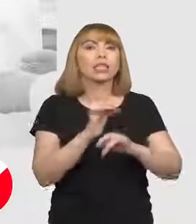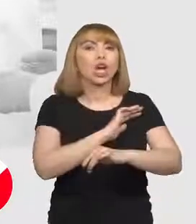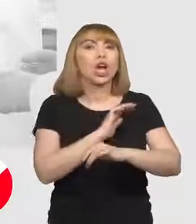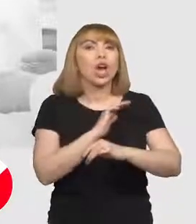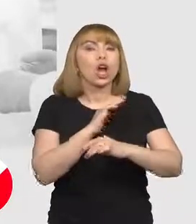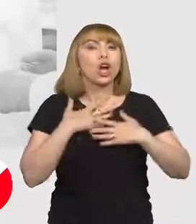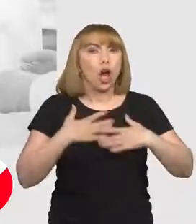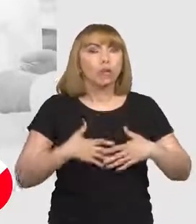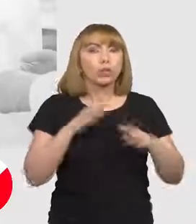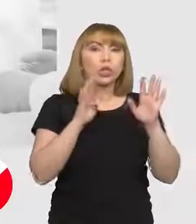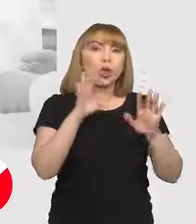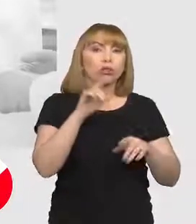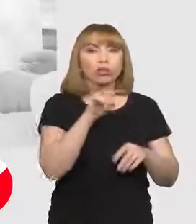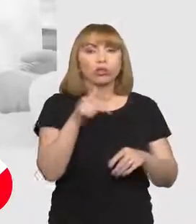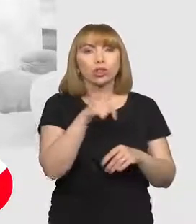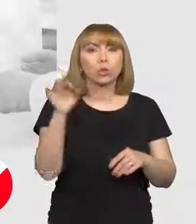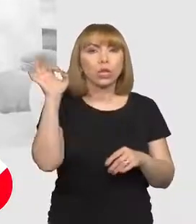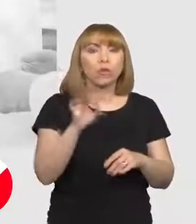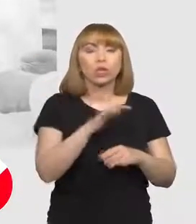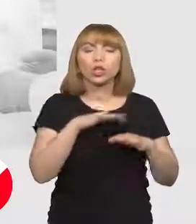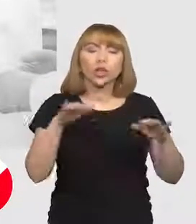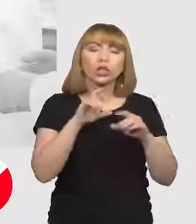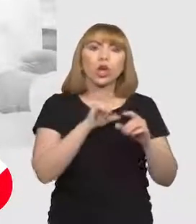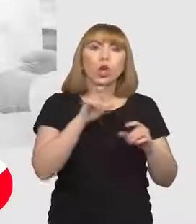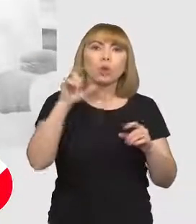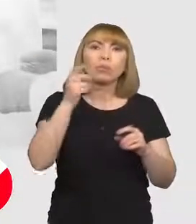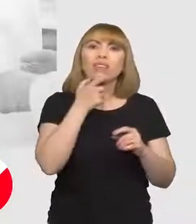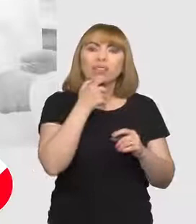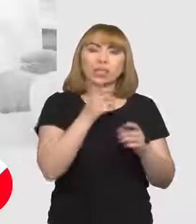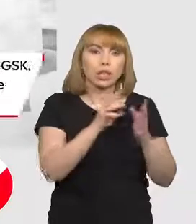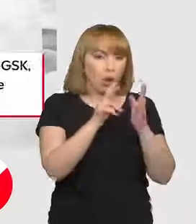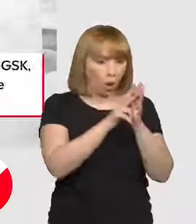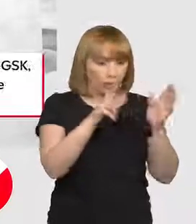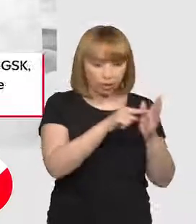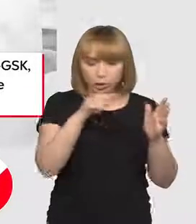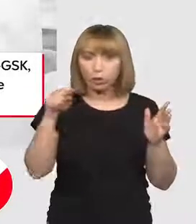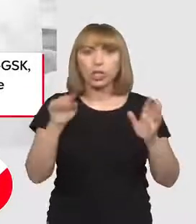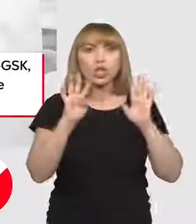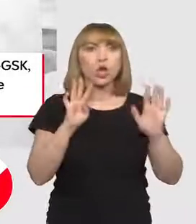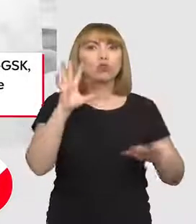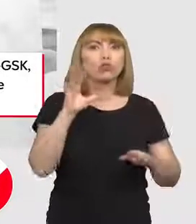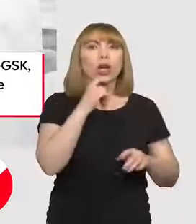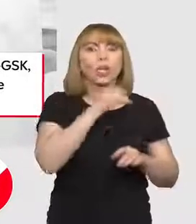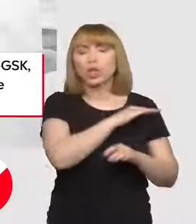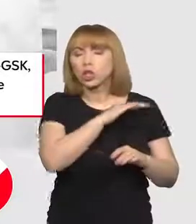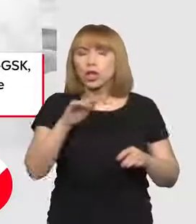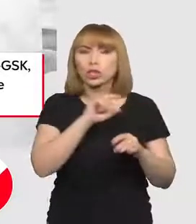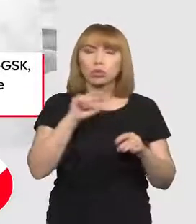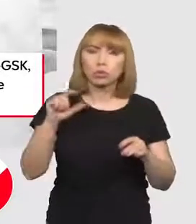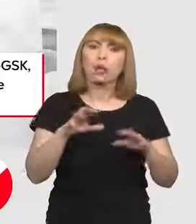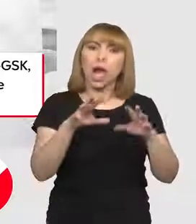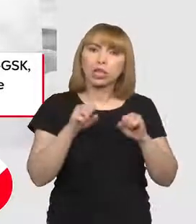500% după a doua doză în toate grupele de vârstă adica 1895 de ani la toate dozele o toleranta